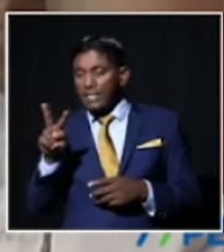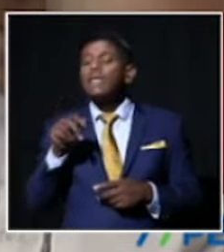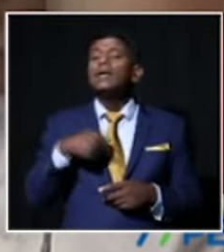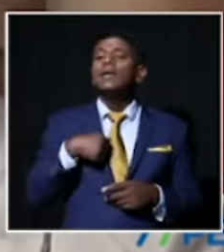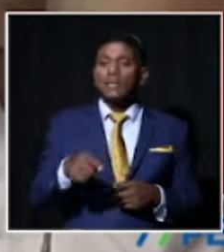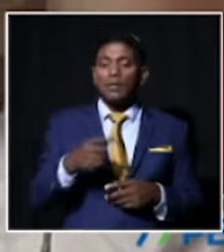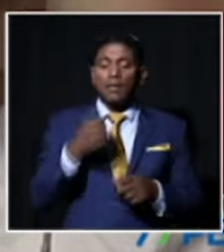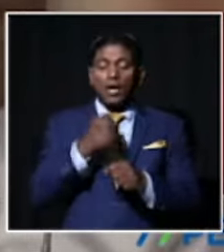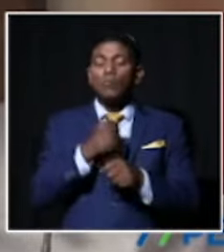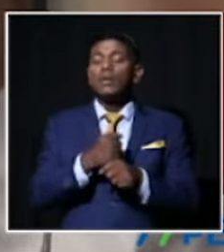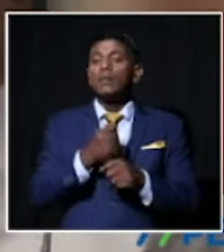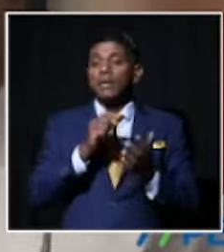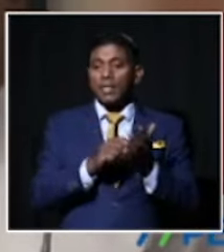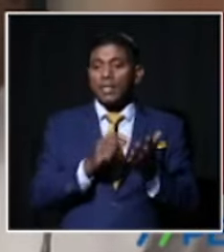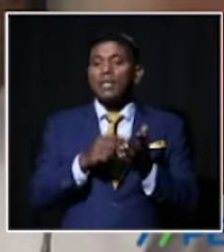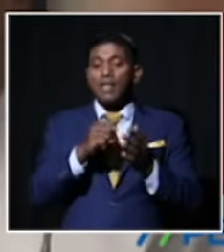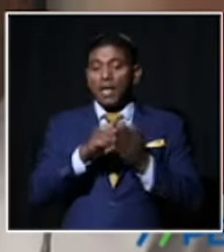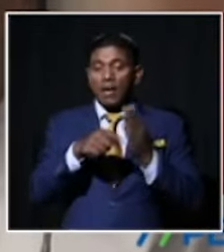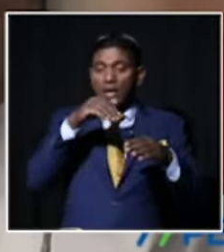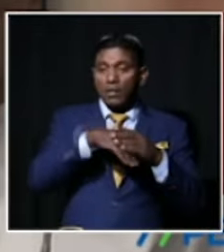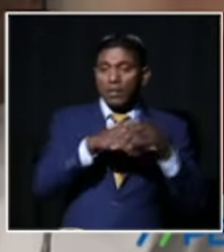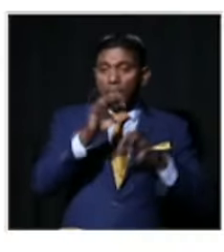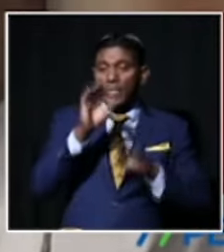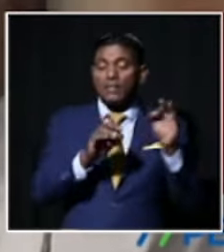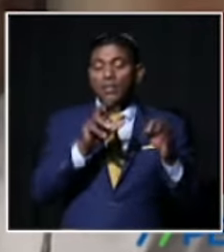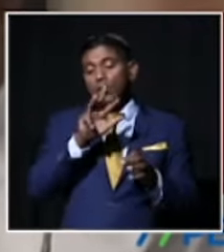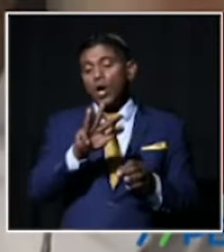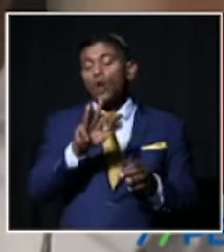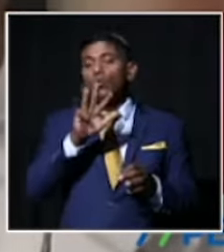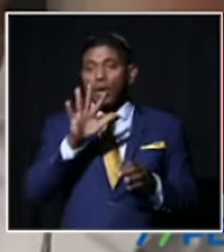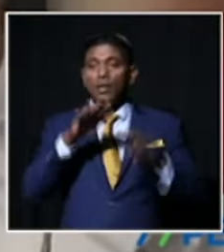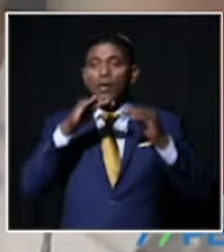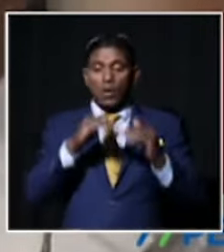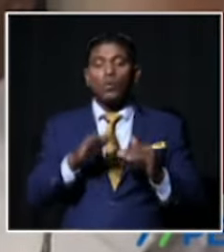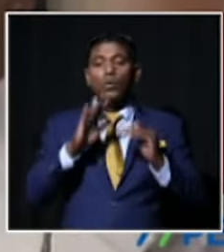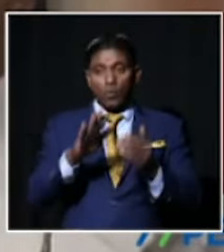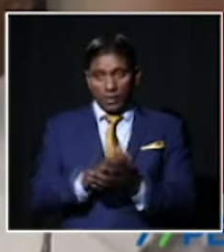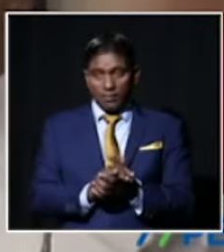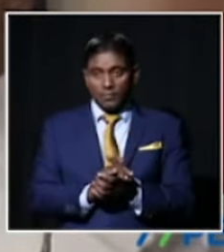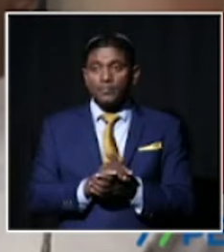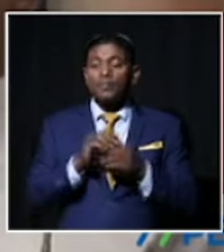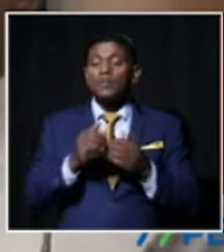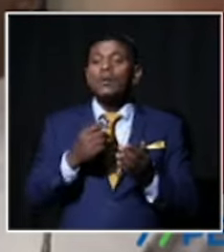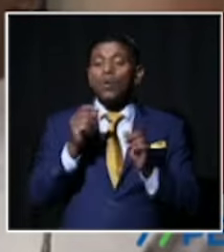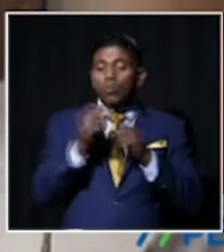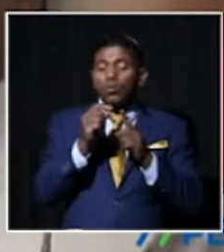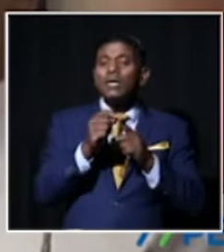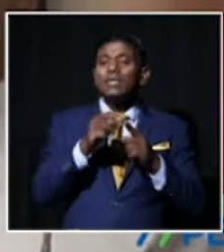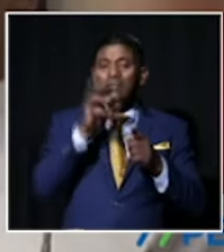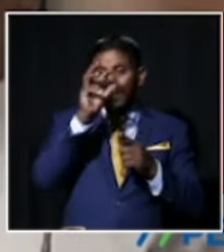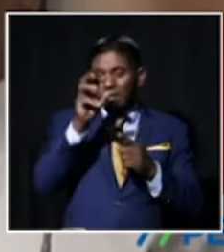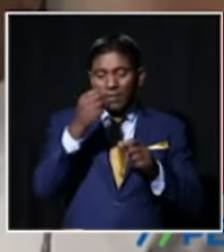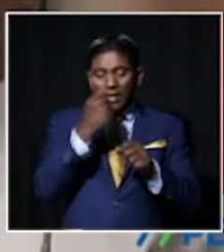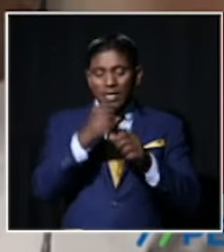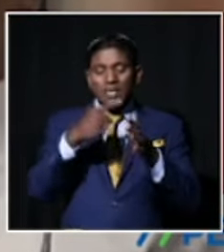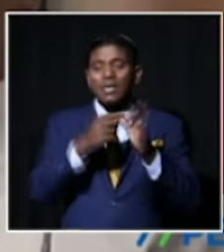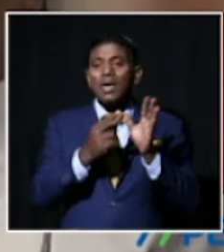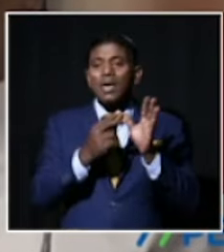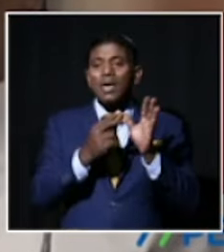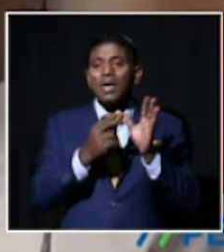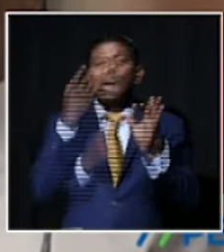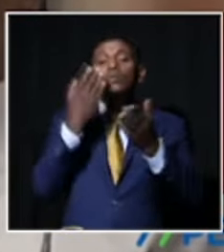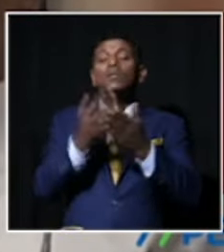ප්‍රමාණය දළදේශීය නිෂ්පාදිතයේ 95%කට වඩා අඩු කරගත යුතු වෙනවා. අඩු ආදායම් රටක් වූ ගානාව සඳහා ඔවුන් ඉදිරිපත්